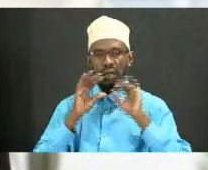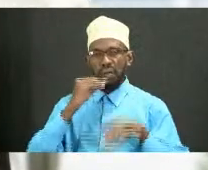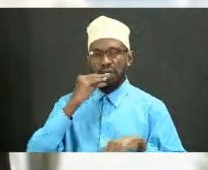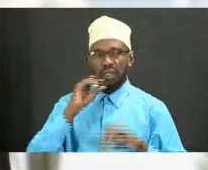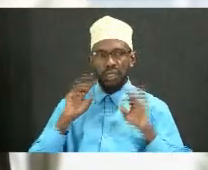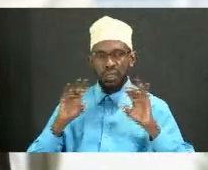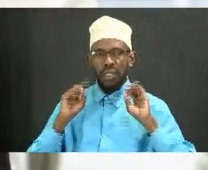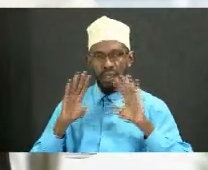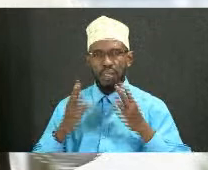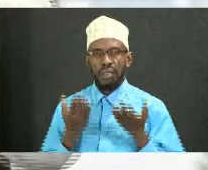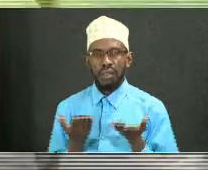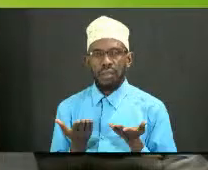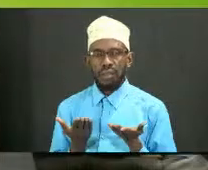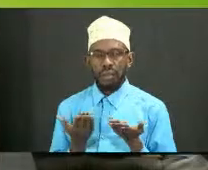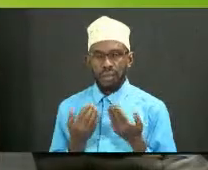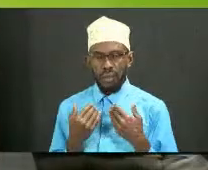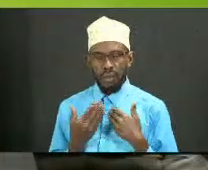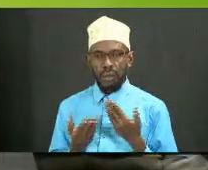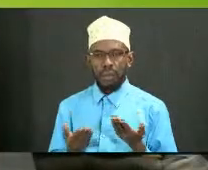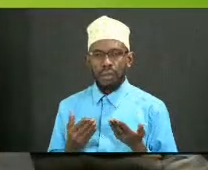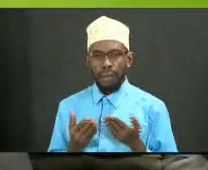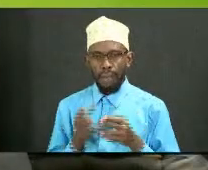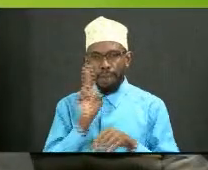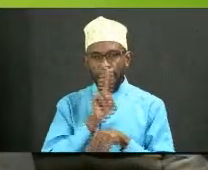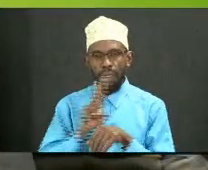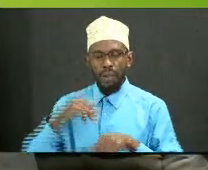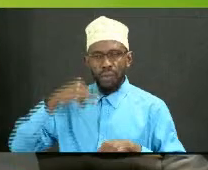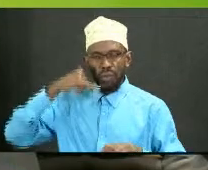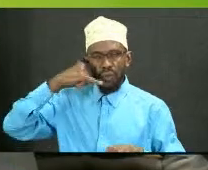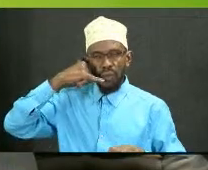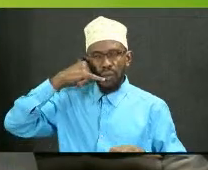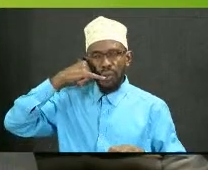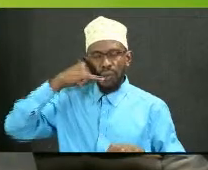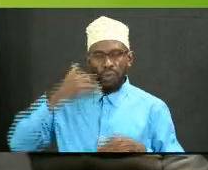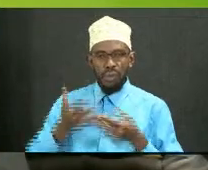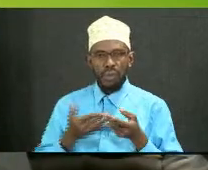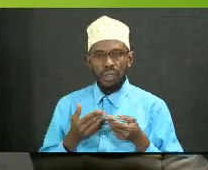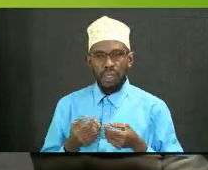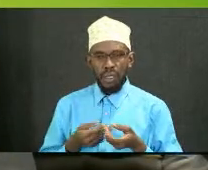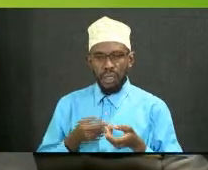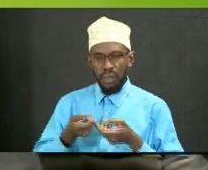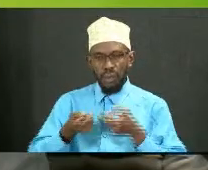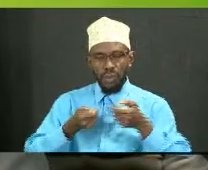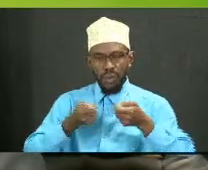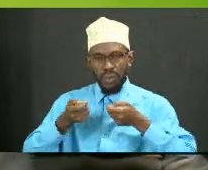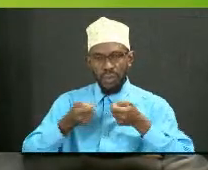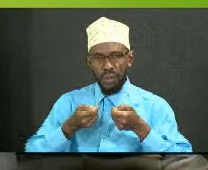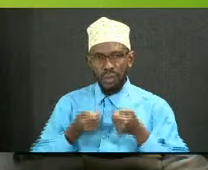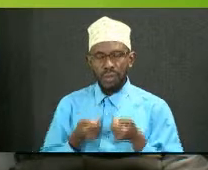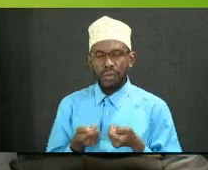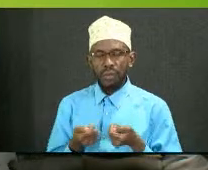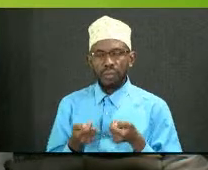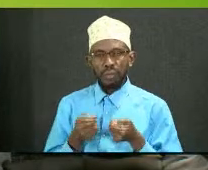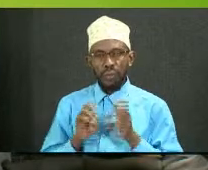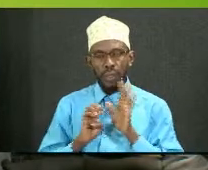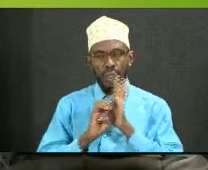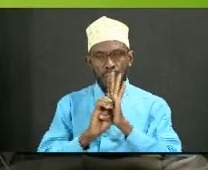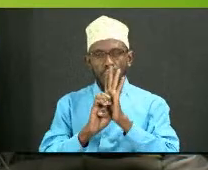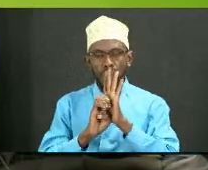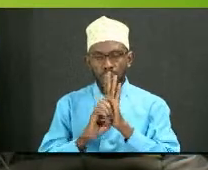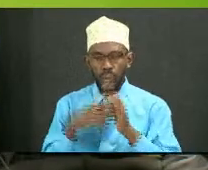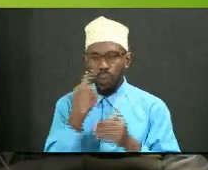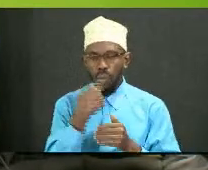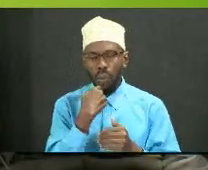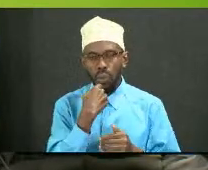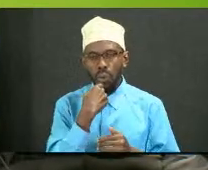kama haya, kama pengine mtu kama huyu tumia simu hii kuweza kukimu mahitaji yake ya pato, mfano